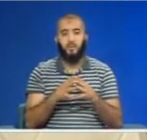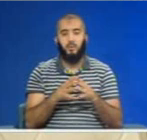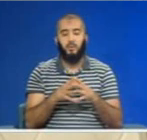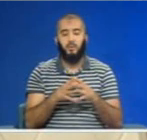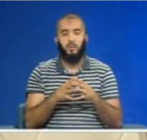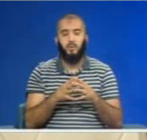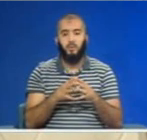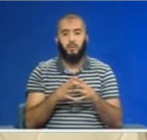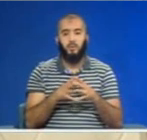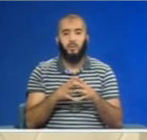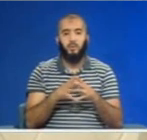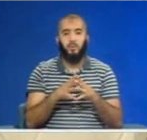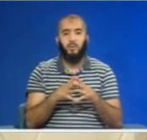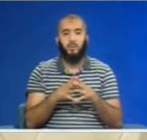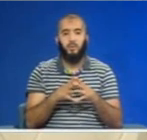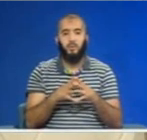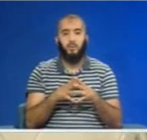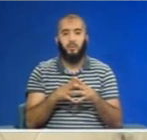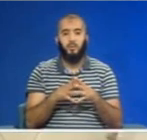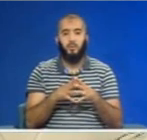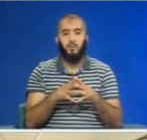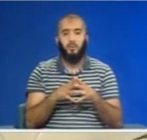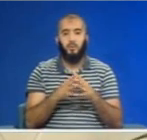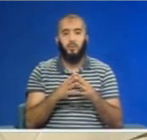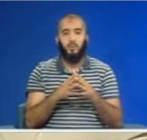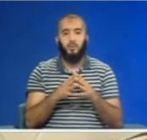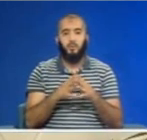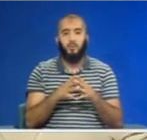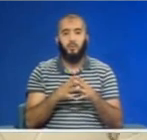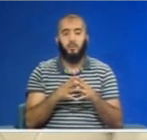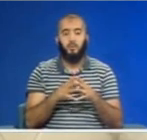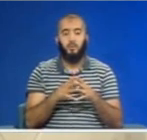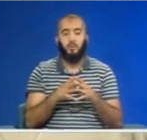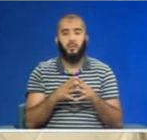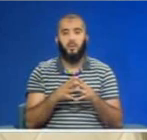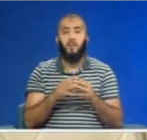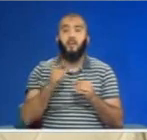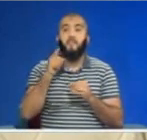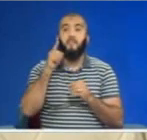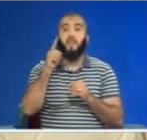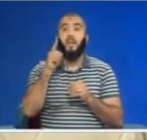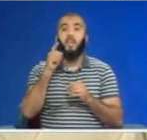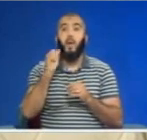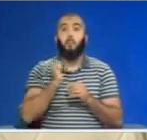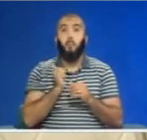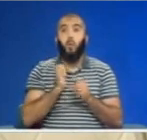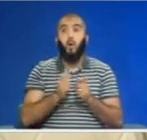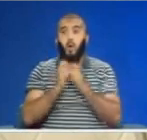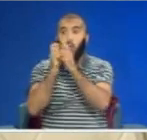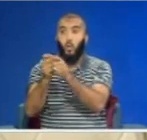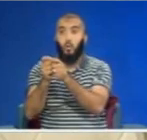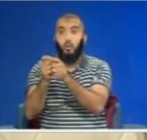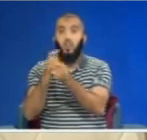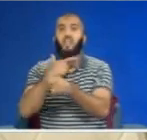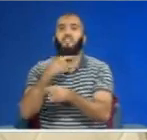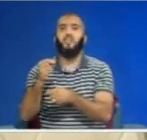أن تتصرف كما لو كانت مالكة هي لهذه الأرض، فهذا الإعطاء يسمى عند الفقهاء